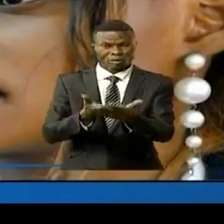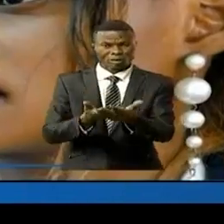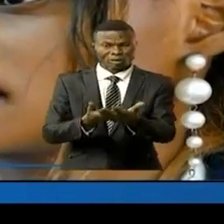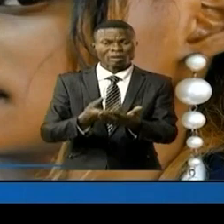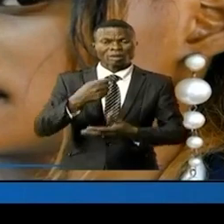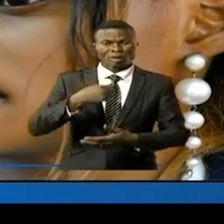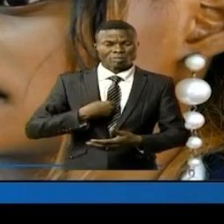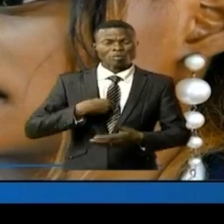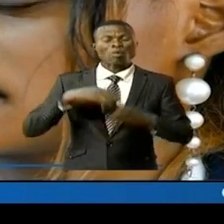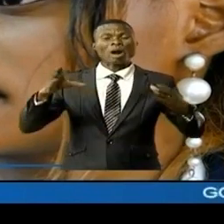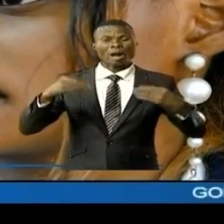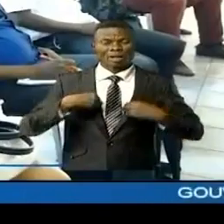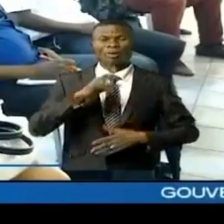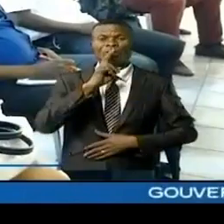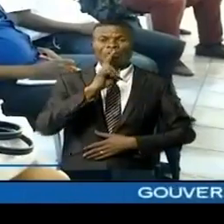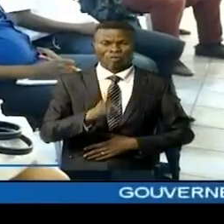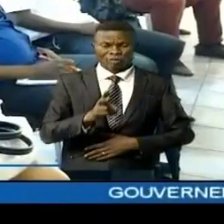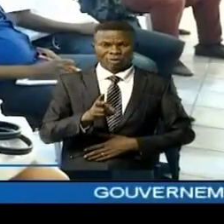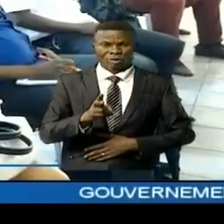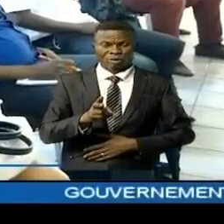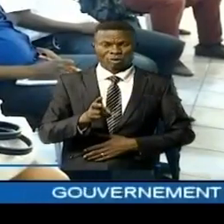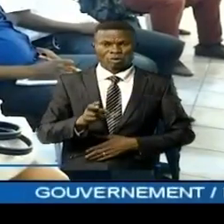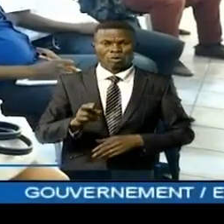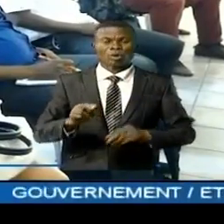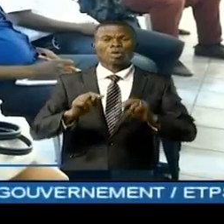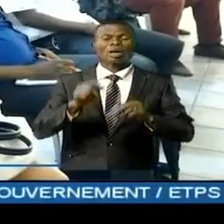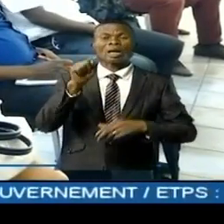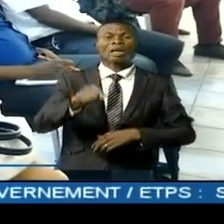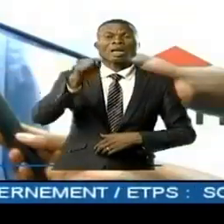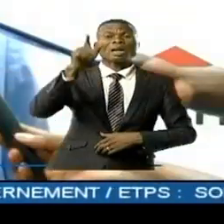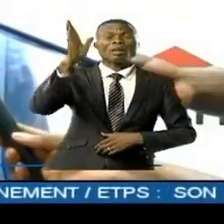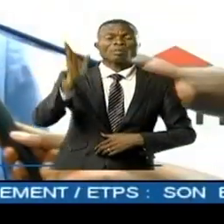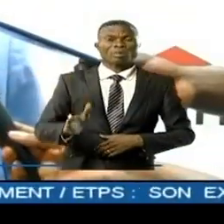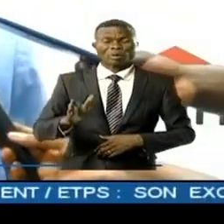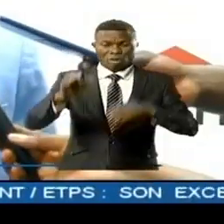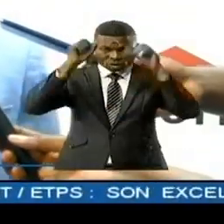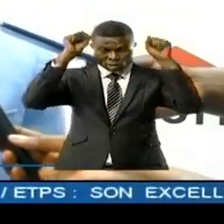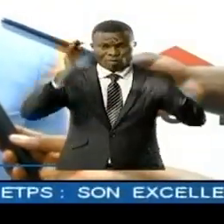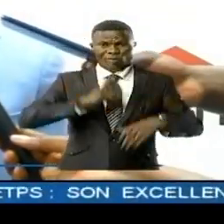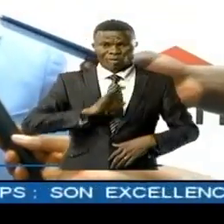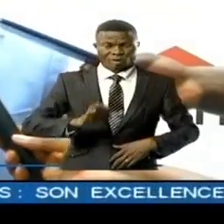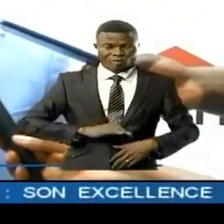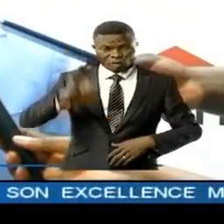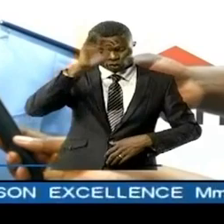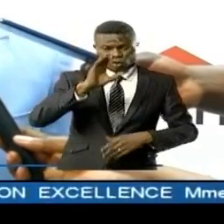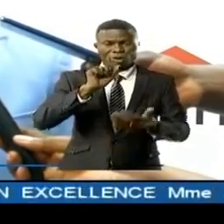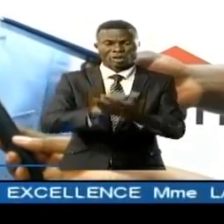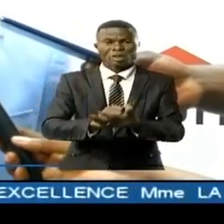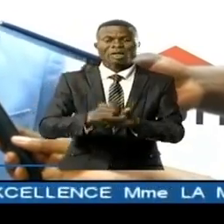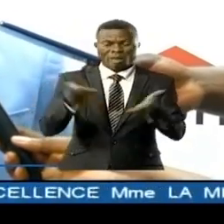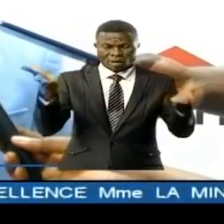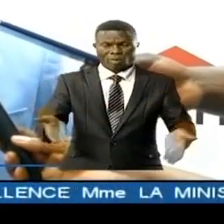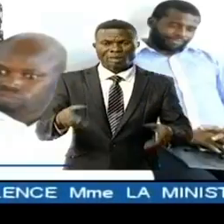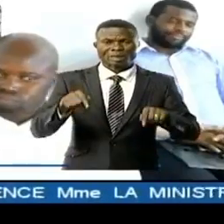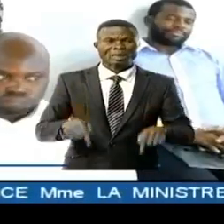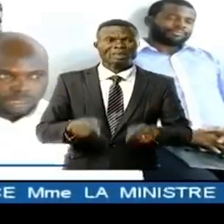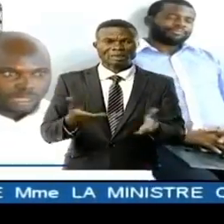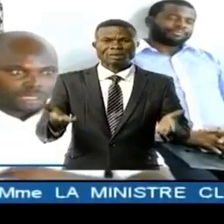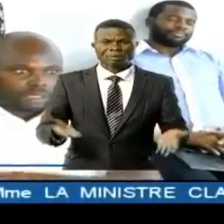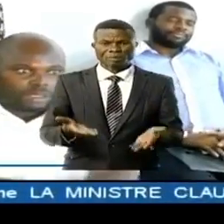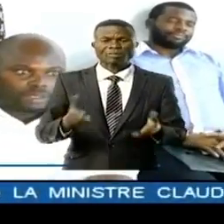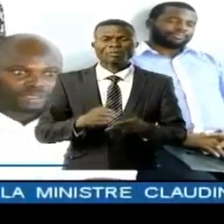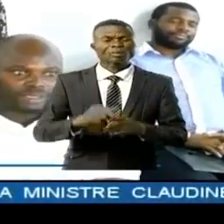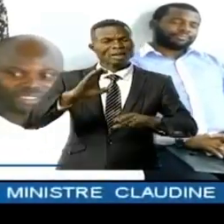reste convaincu que c'est les millionnaires que le chef de l'état recherche sont parmi nous ici très